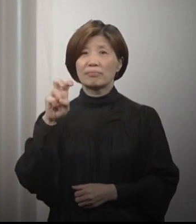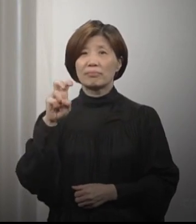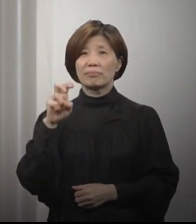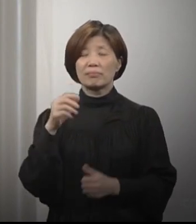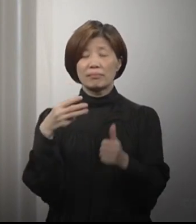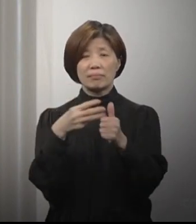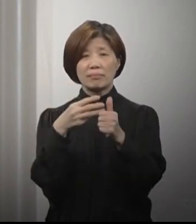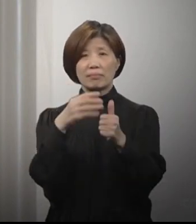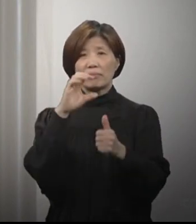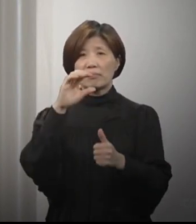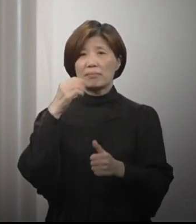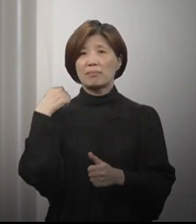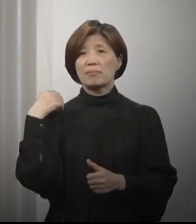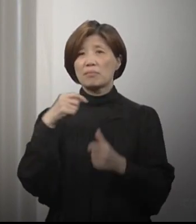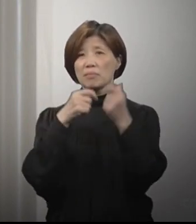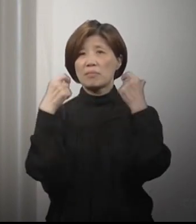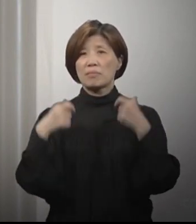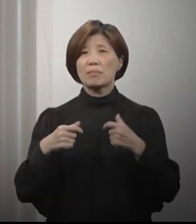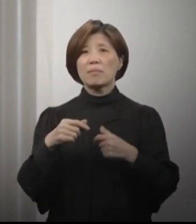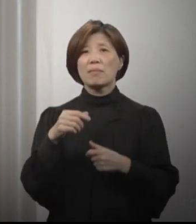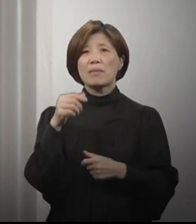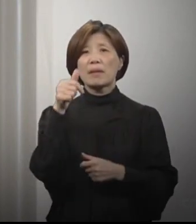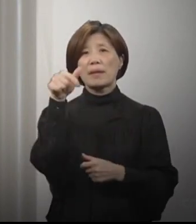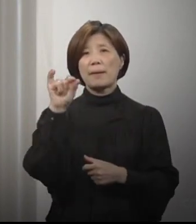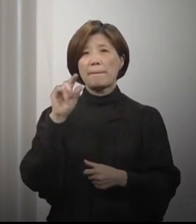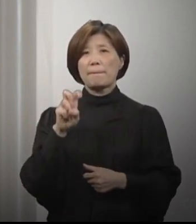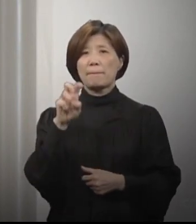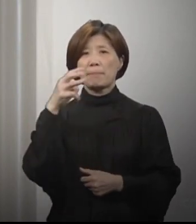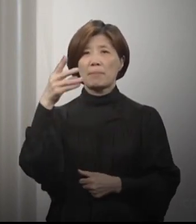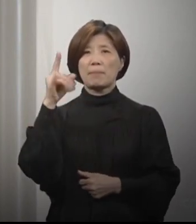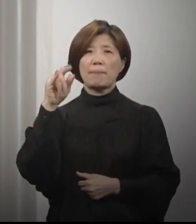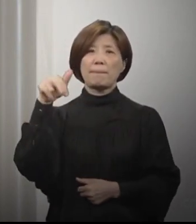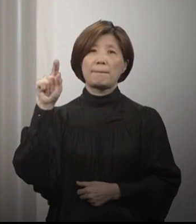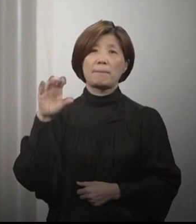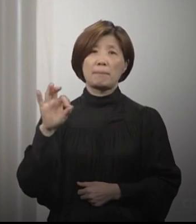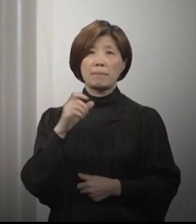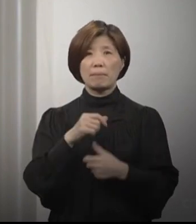한림성당 주임 신부 김태정 베드로 신부입니다.